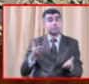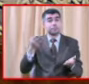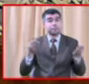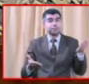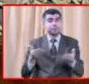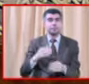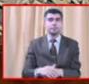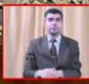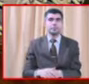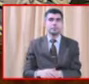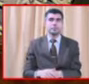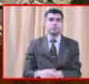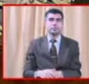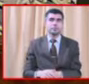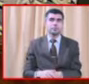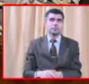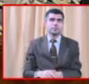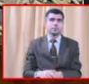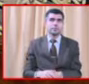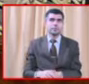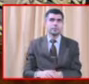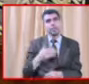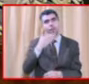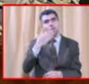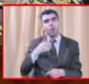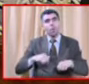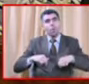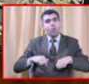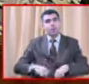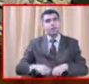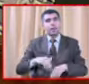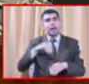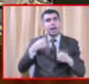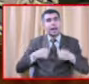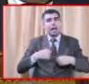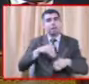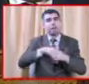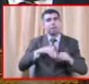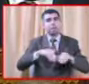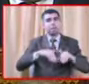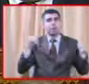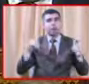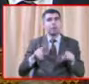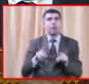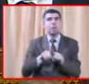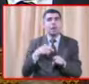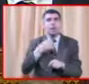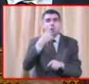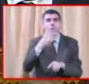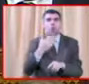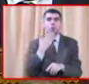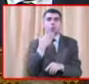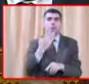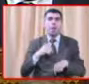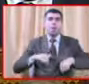أحد السادة النواب فريق الاستقلالي، تفضل. شكرا السيد الرئيس. السيد الوزير، في البداية نشكر السيد الوزير على البيانات اللي دلا بها. كل